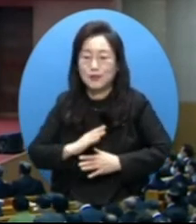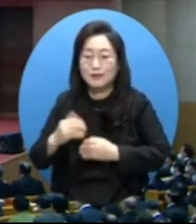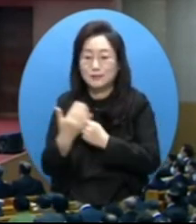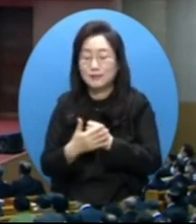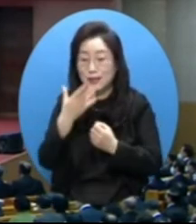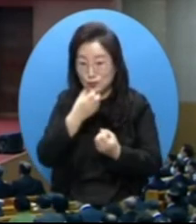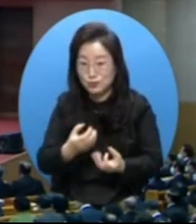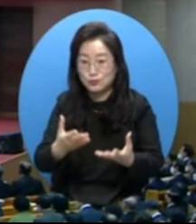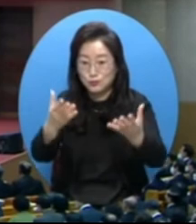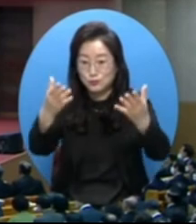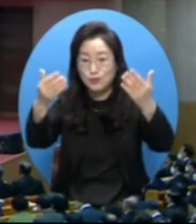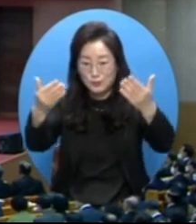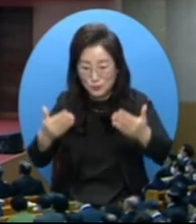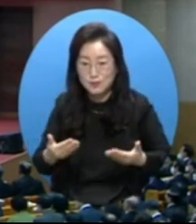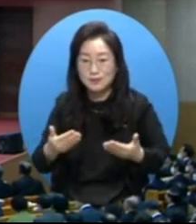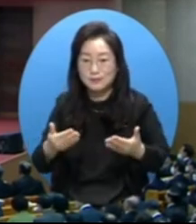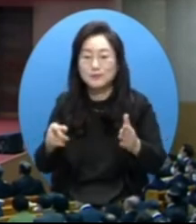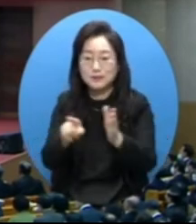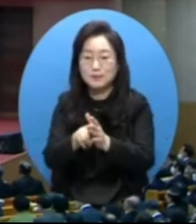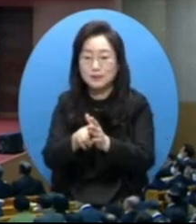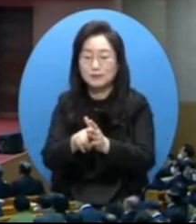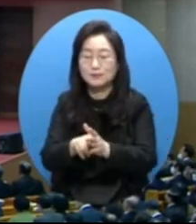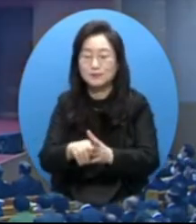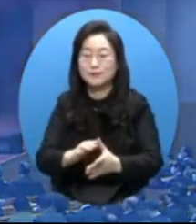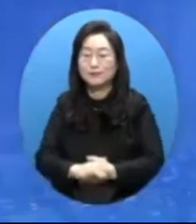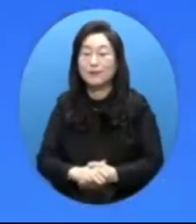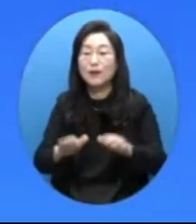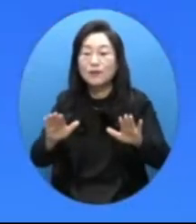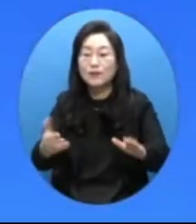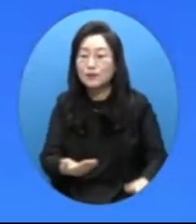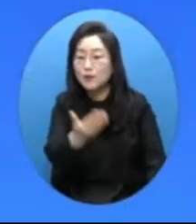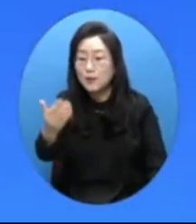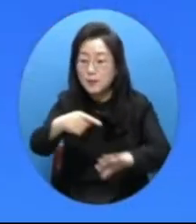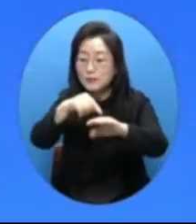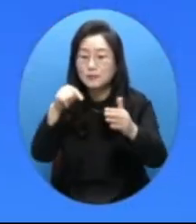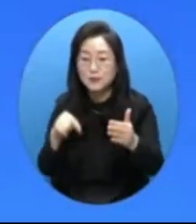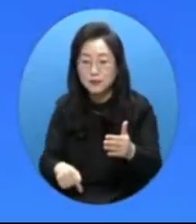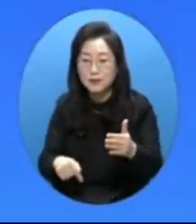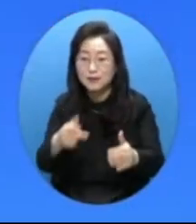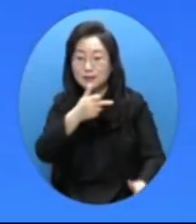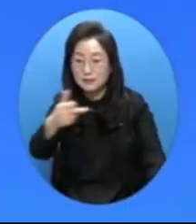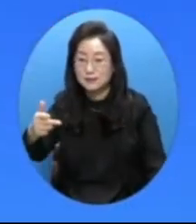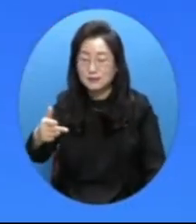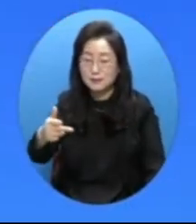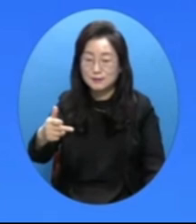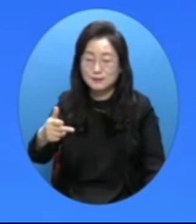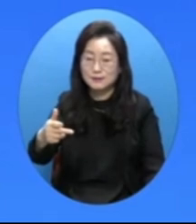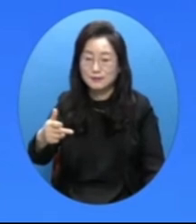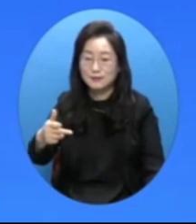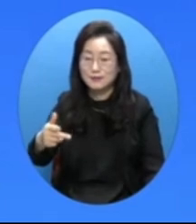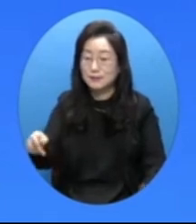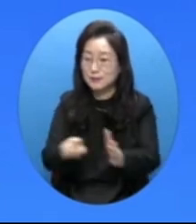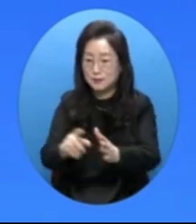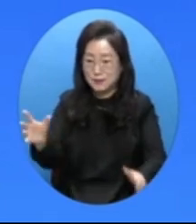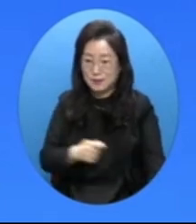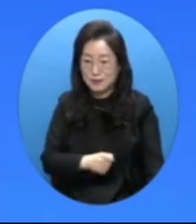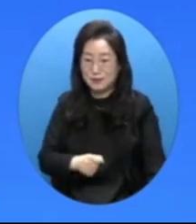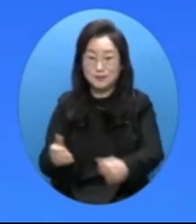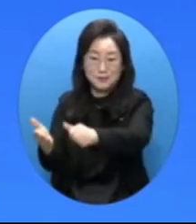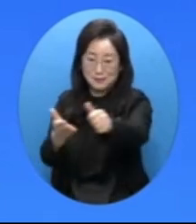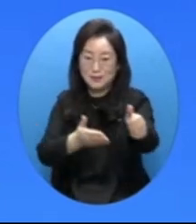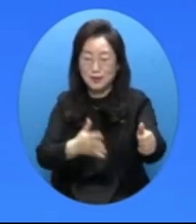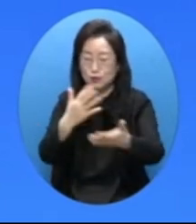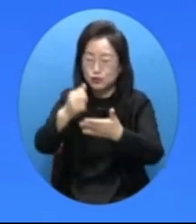은혜를 축복을 베풀어주 것을 믿습니다 오늘 여러분만의 큰 믿음을 갖게 되기를 바랍니다